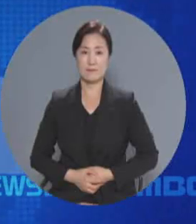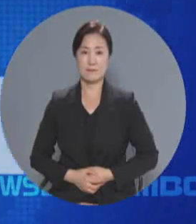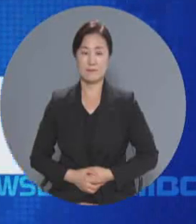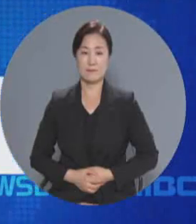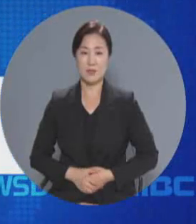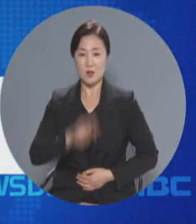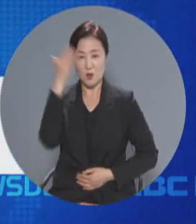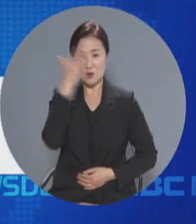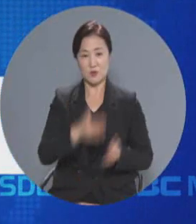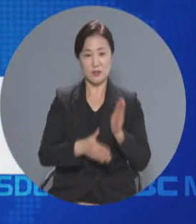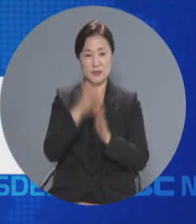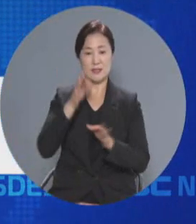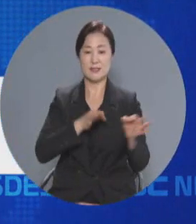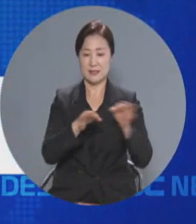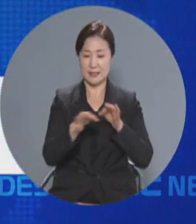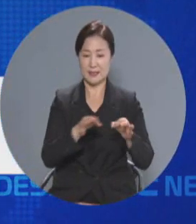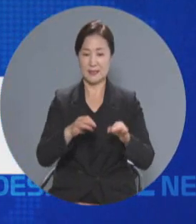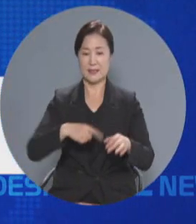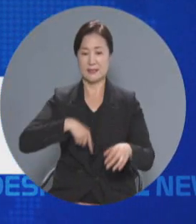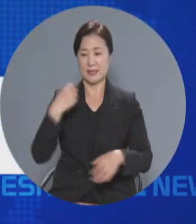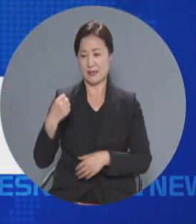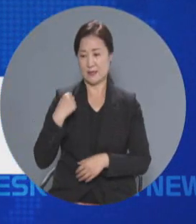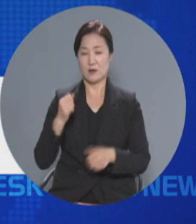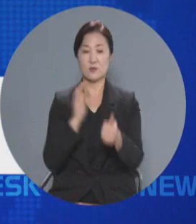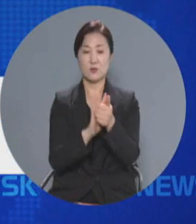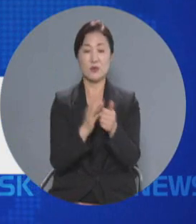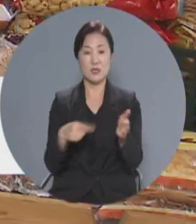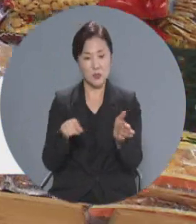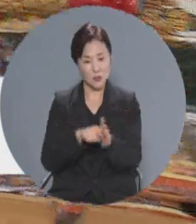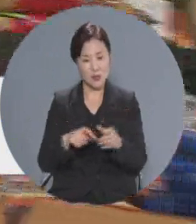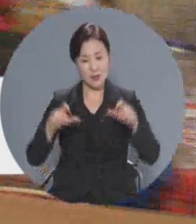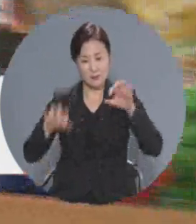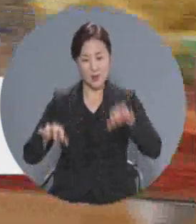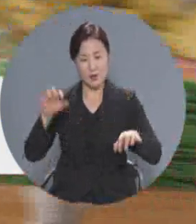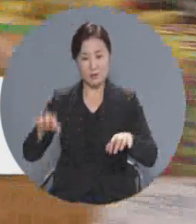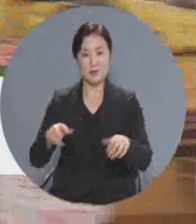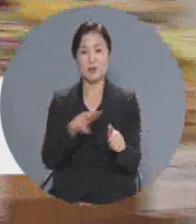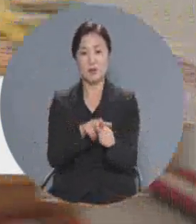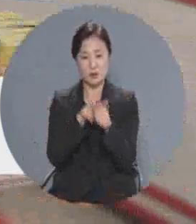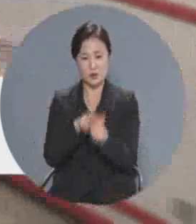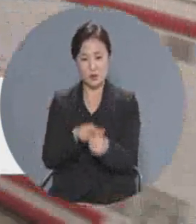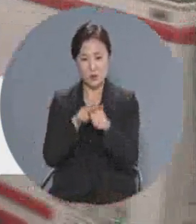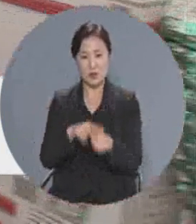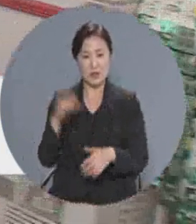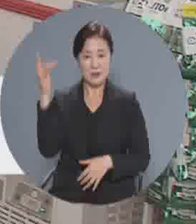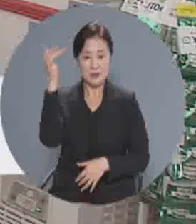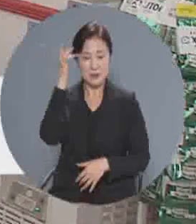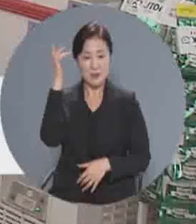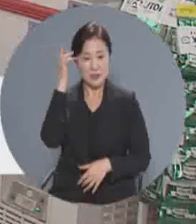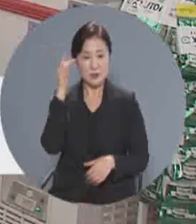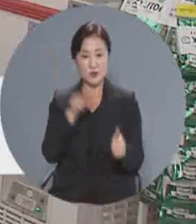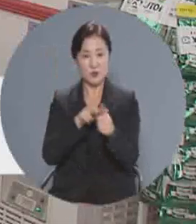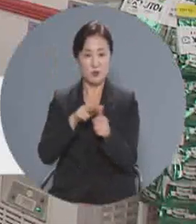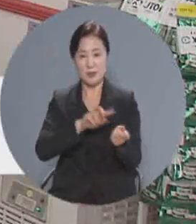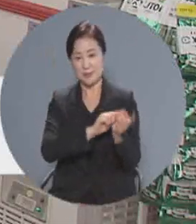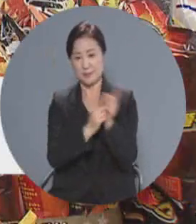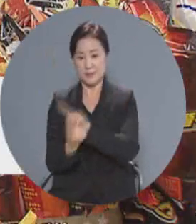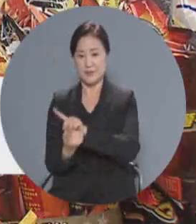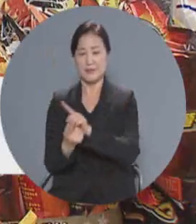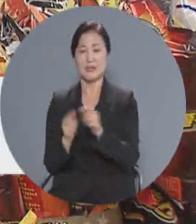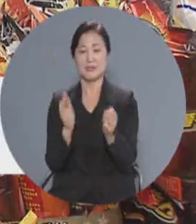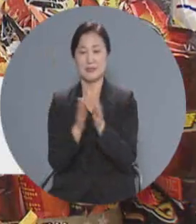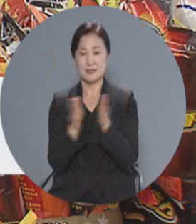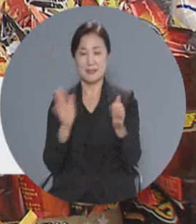여수시가 소상공인들의 자생력을 높이기 위한 관내 동네 슈퍼에 대한 스마트 슈퍼 전환을 지원합니다. 여수시는